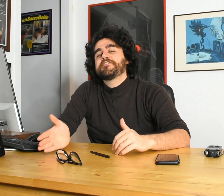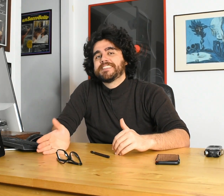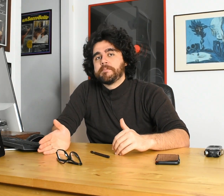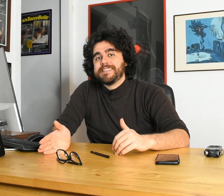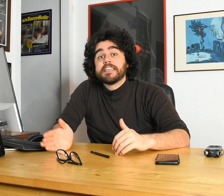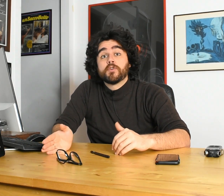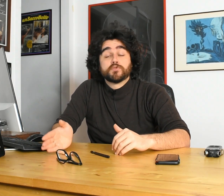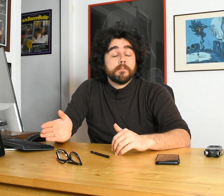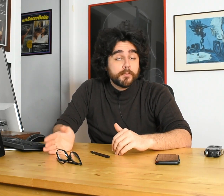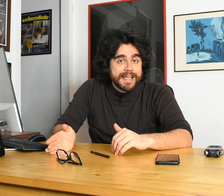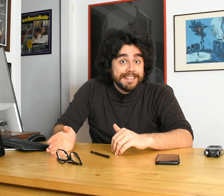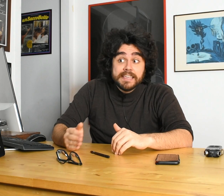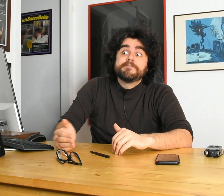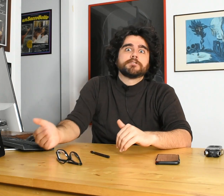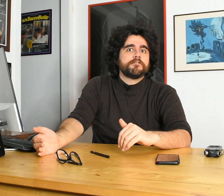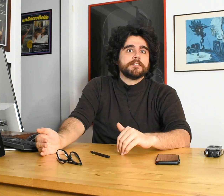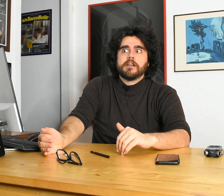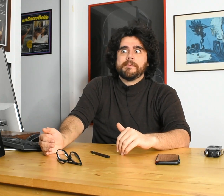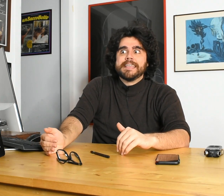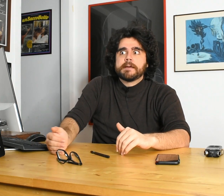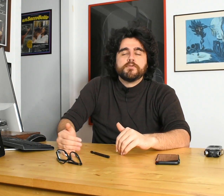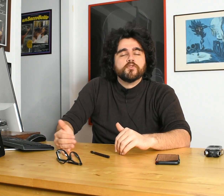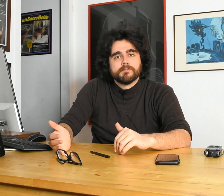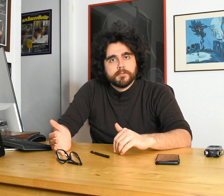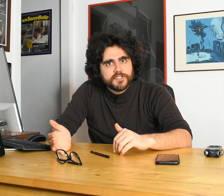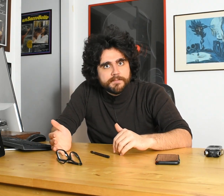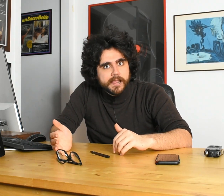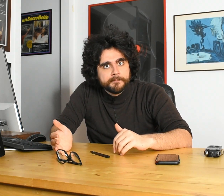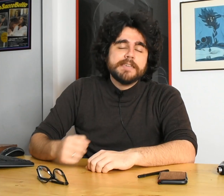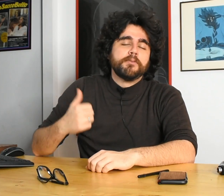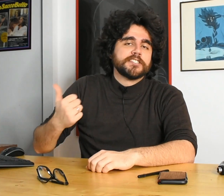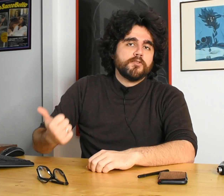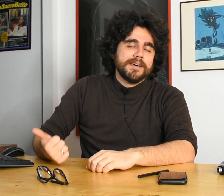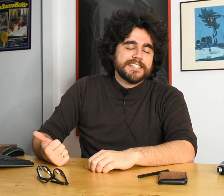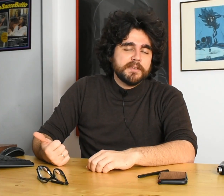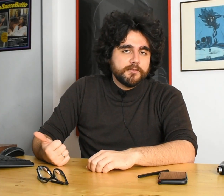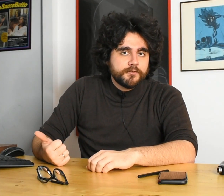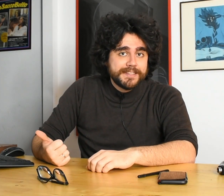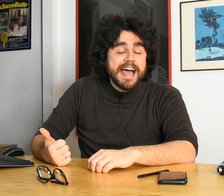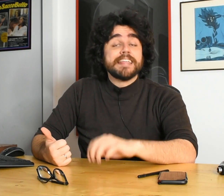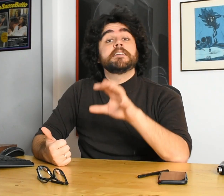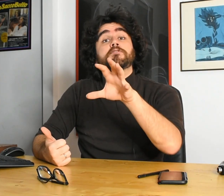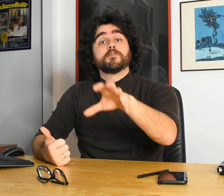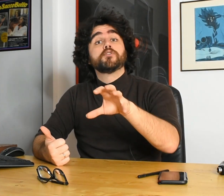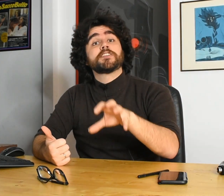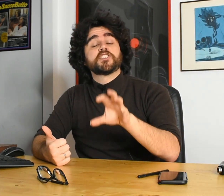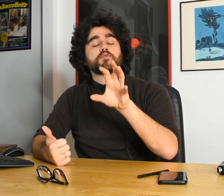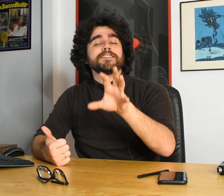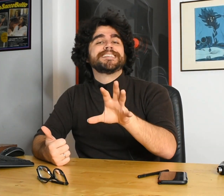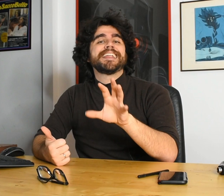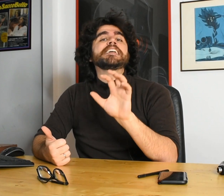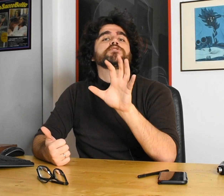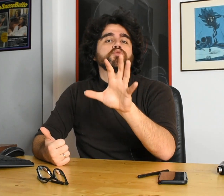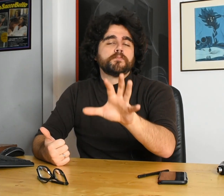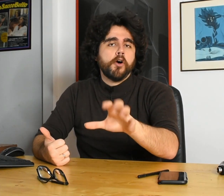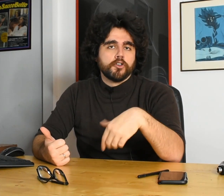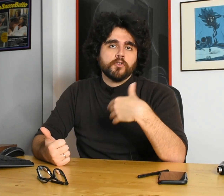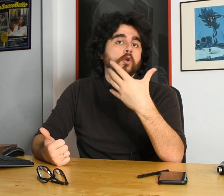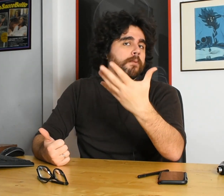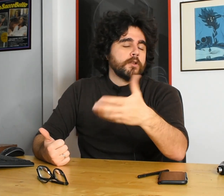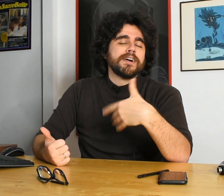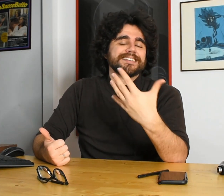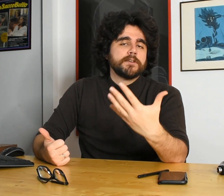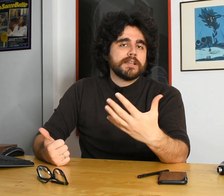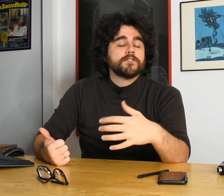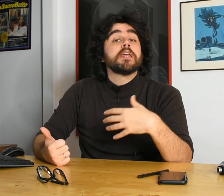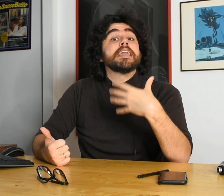sposi perfettamente con la sua propaganda. Infatti lo ha fatto nella maniera più furba possibile. Imposte più basse per i forfettari. In questo modo riesce a potenziare il suo supporto